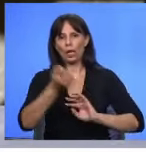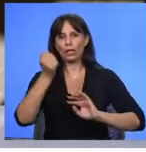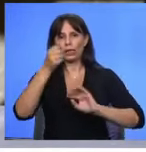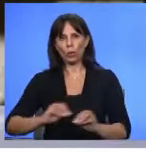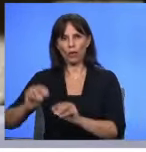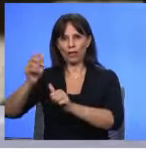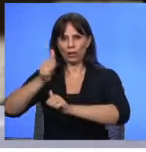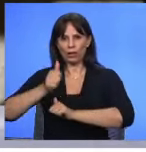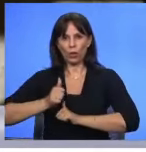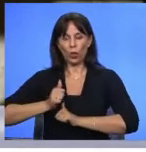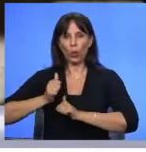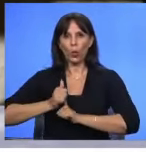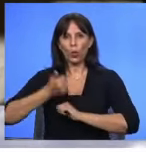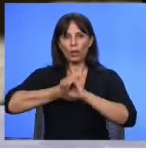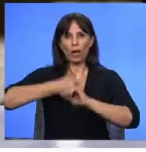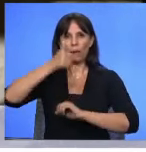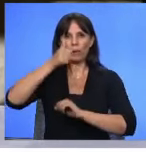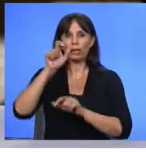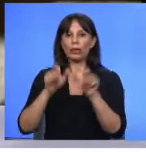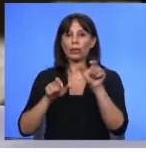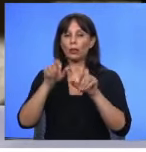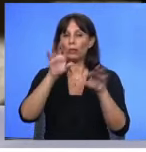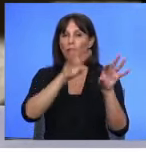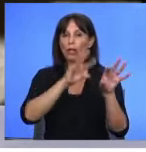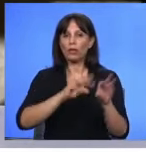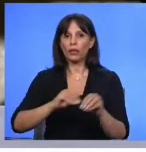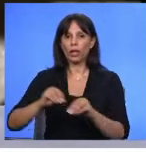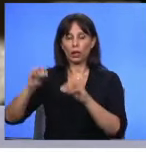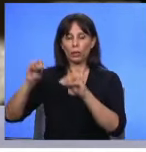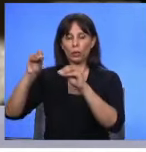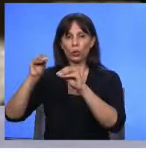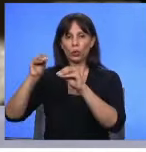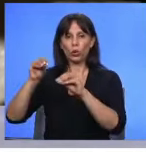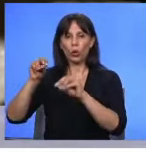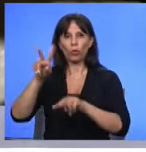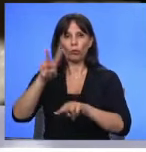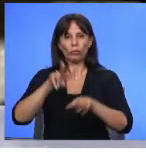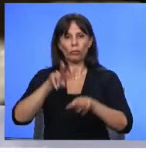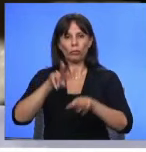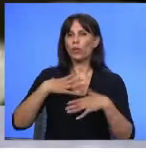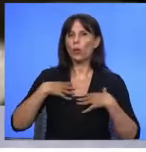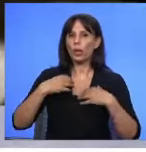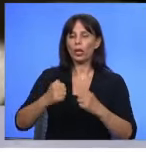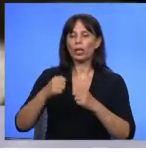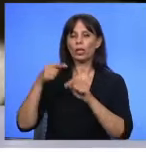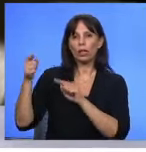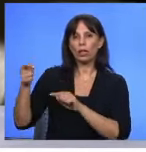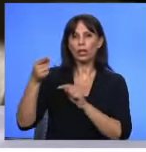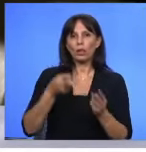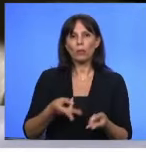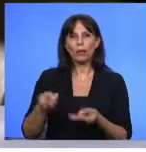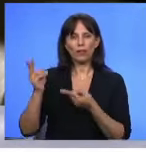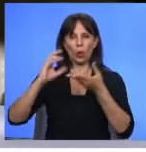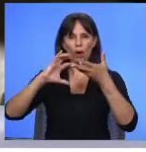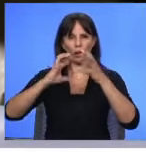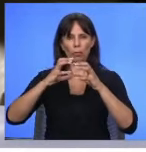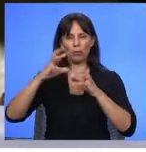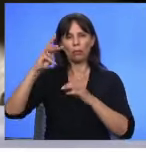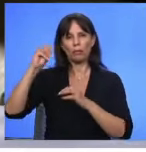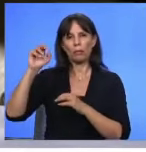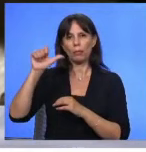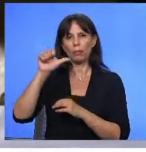כוחות המינהל האזרחי, ומעבירים אותו לקבלת טיפול רפואי בבית החולים מאיר. מצבו כרגע